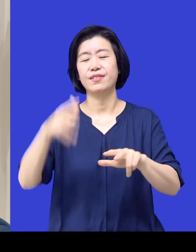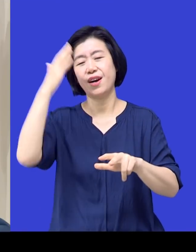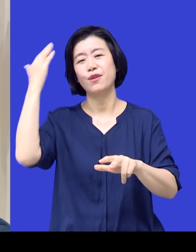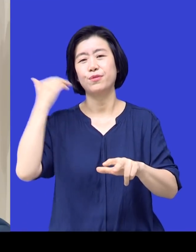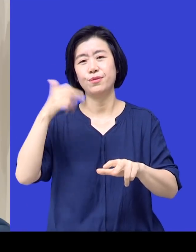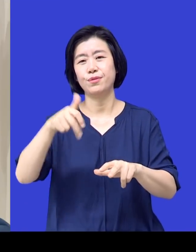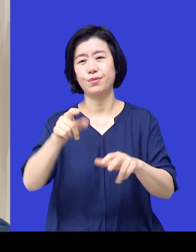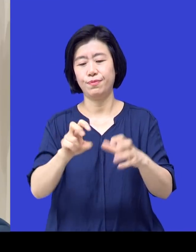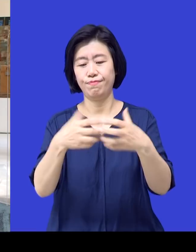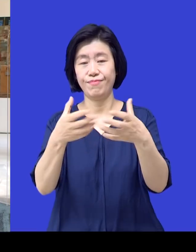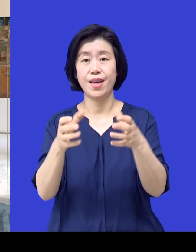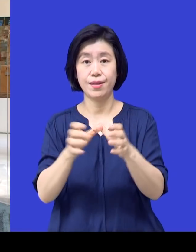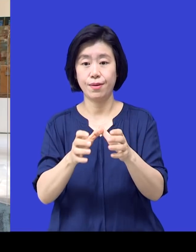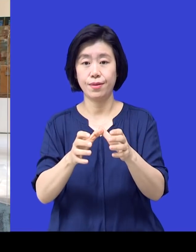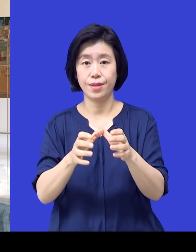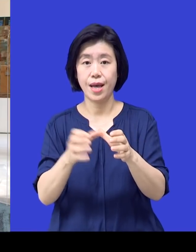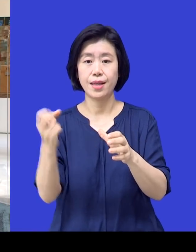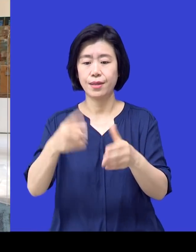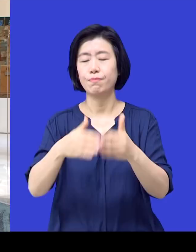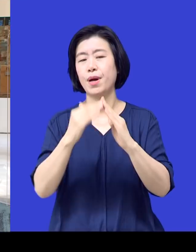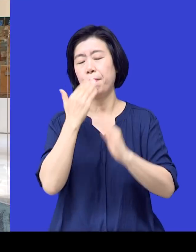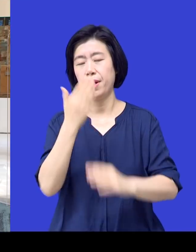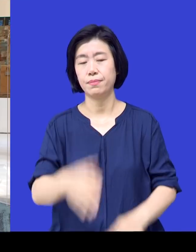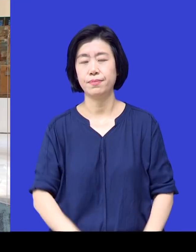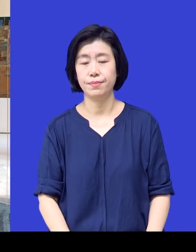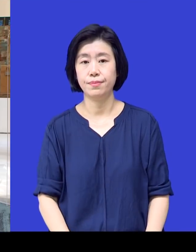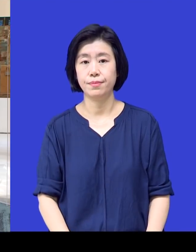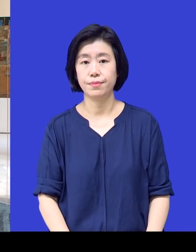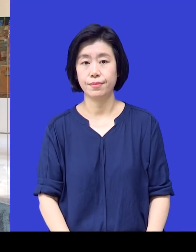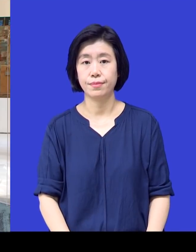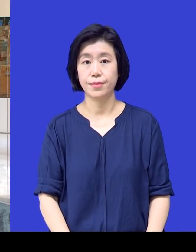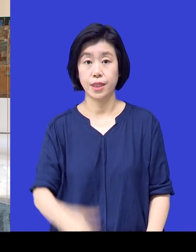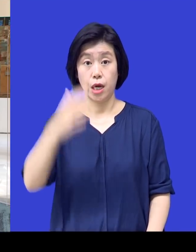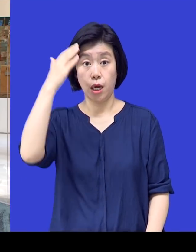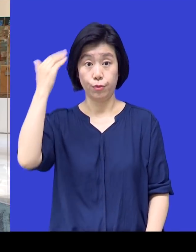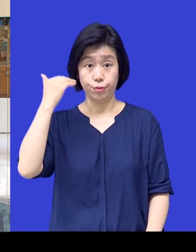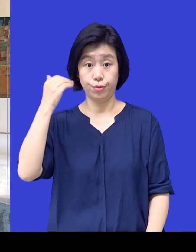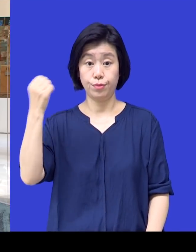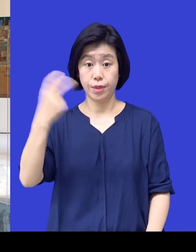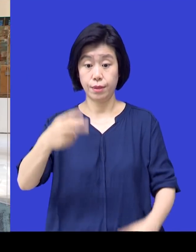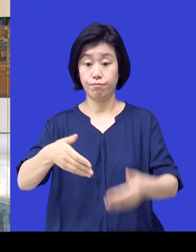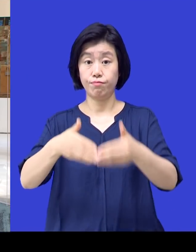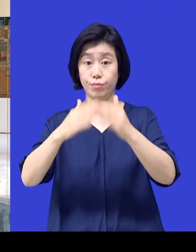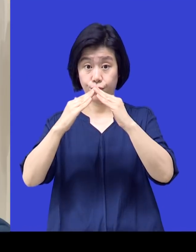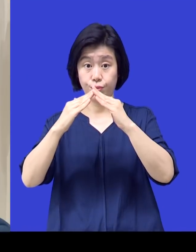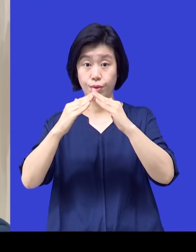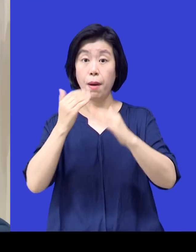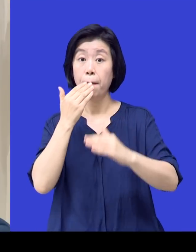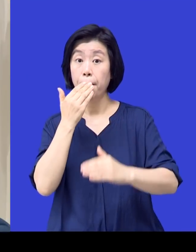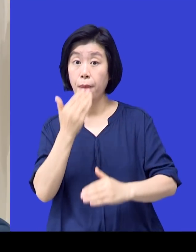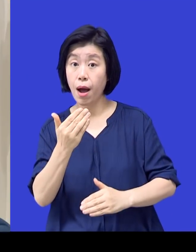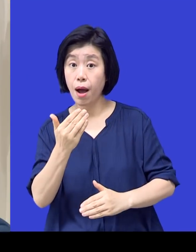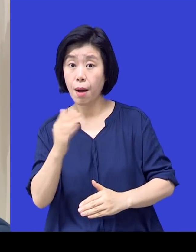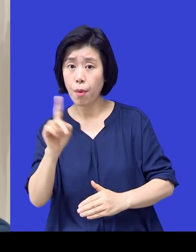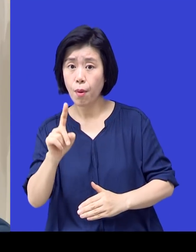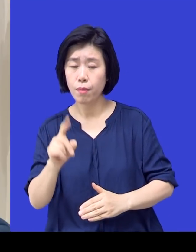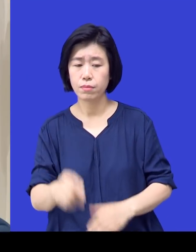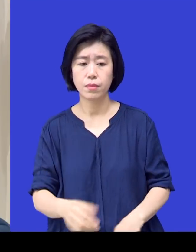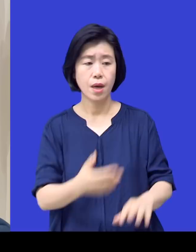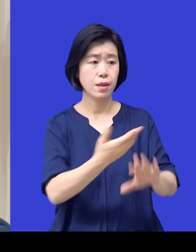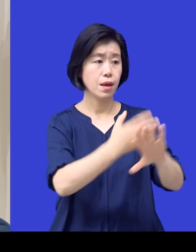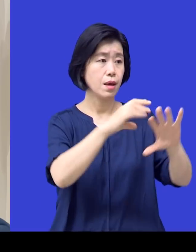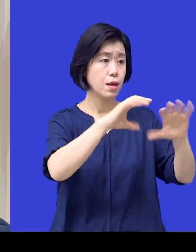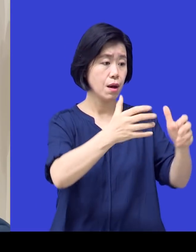게 바로 이거였어요. 네. 컴패션이 왜 다시 들어오게 됐느냐. 아직 후원국으로는 모든 면에서